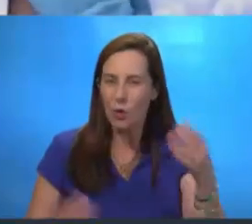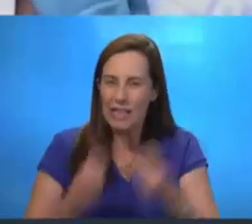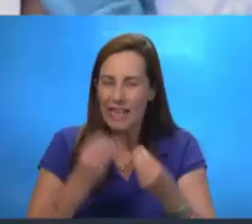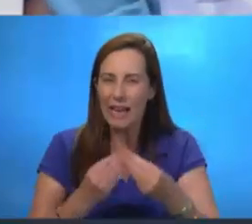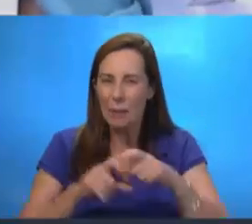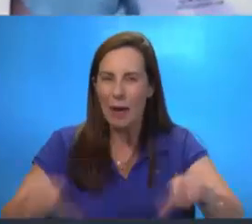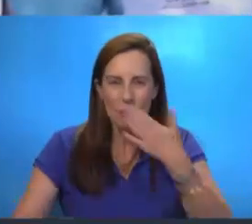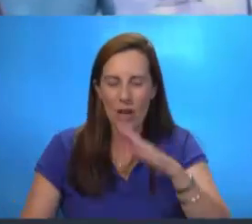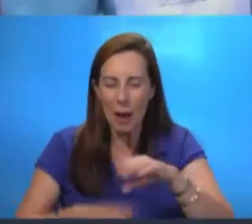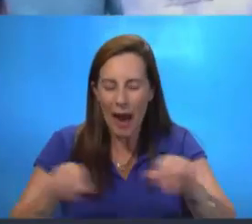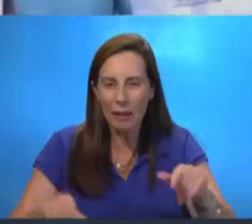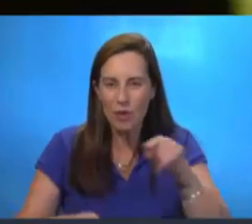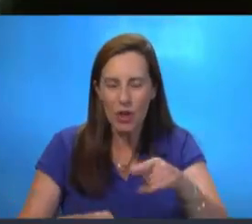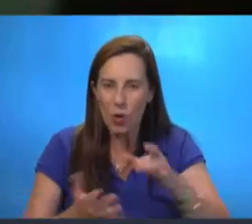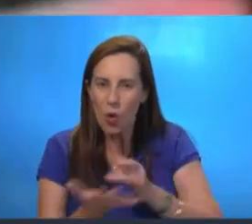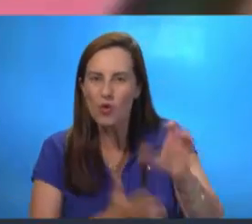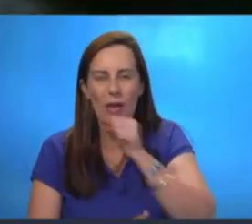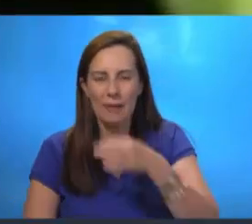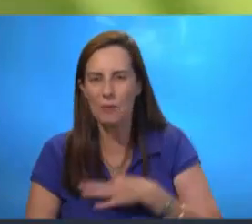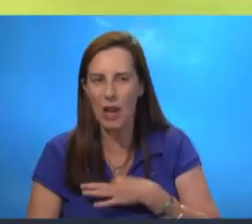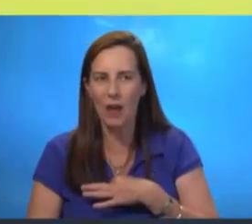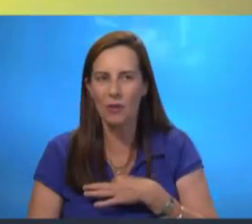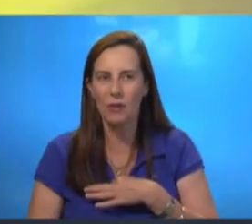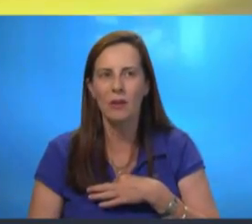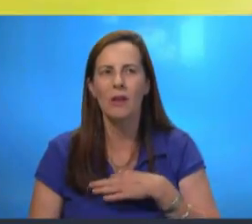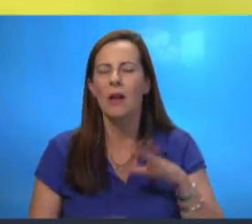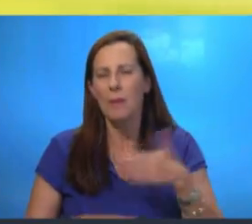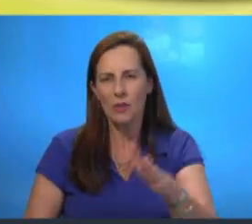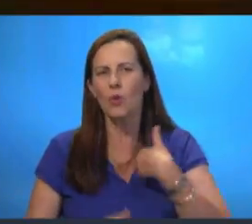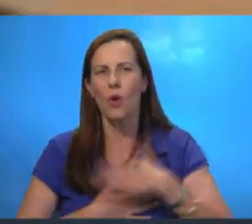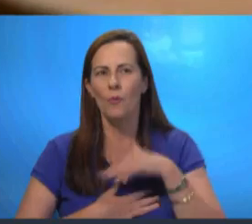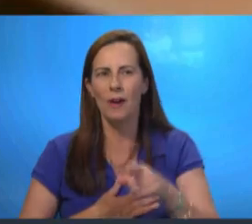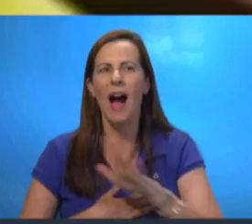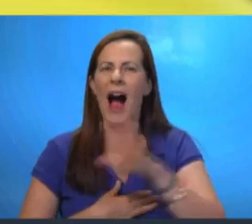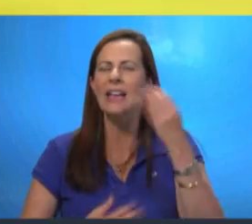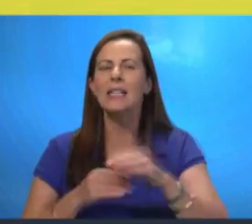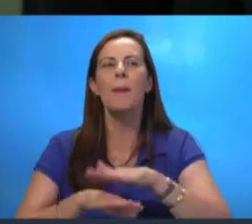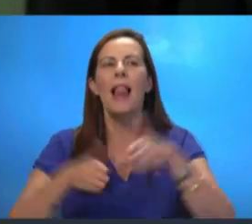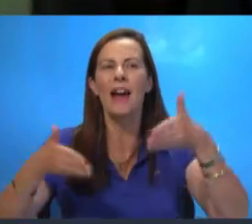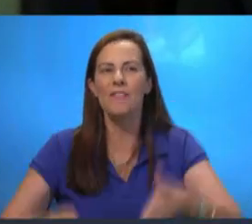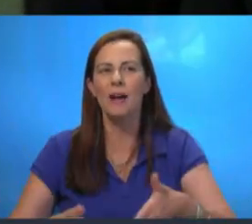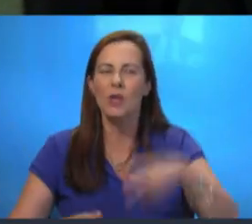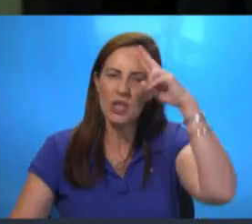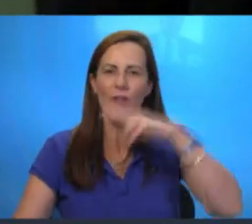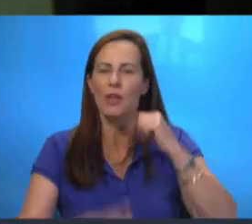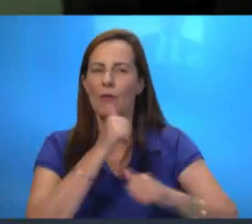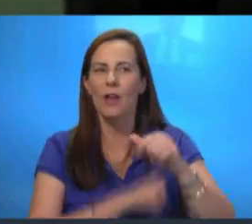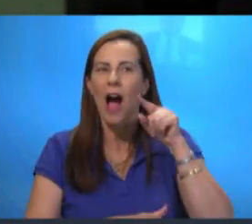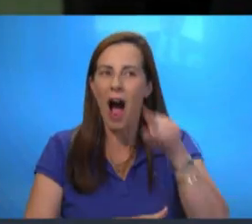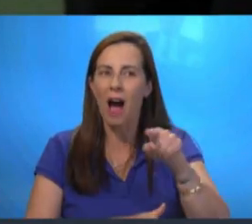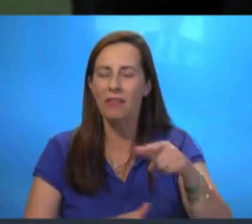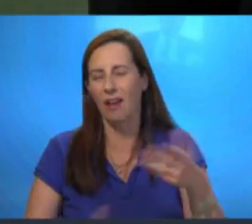על האדמה שממנה גורשו סבינו. מסי, אנחנו נחבוק, לא תלעב פוק, חבורי אשדדי. אתה מערב